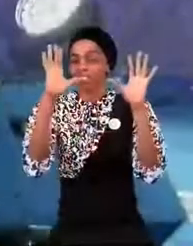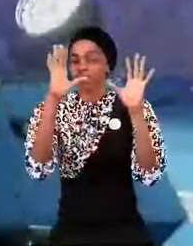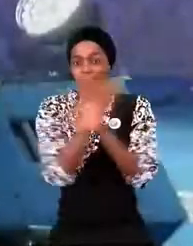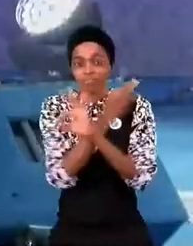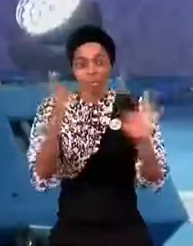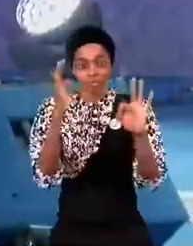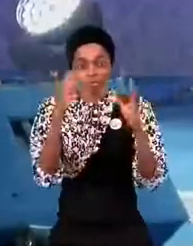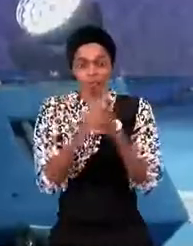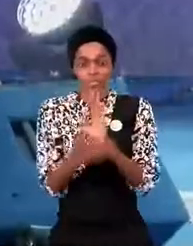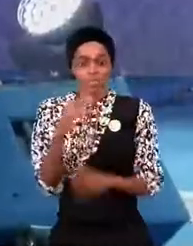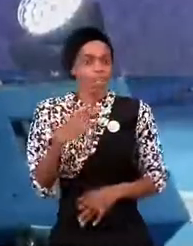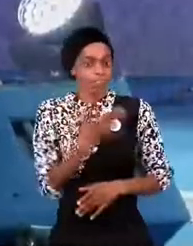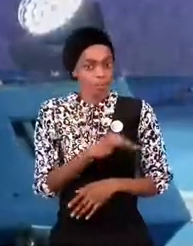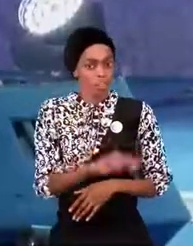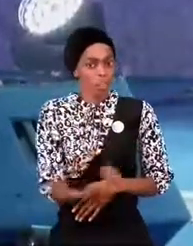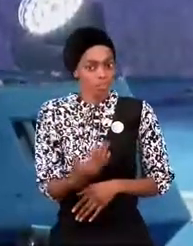s'appelle Favor.